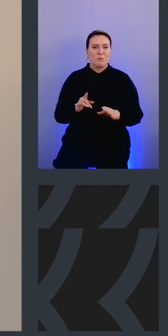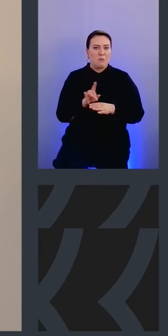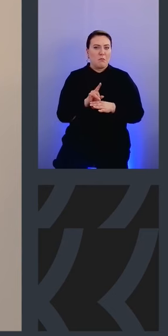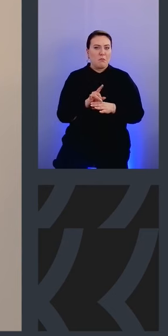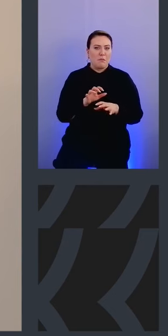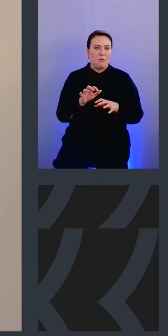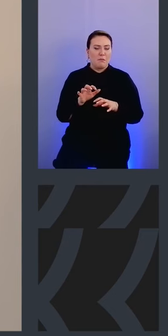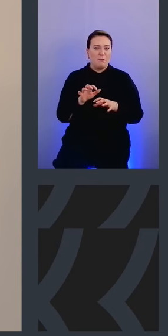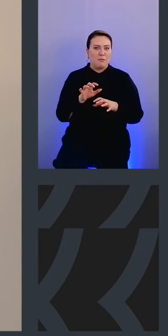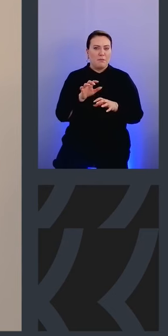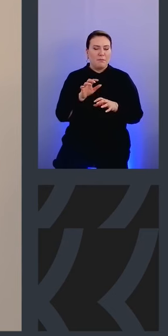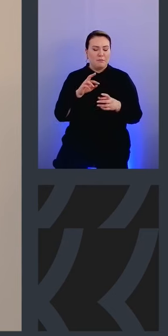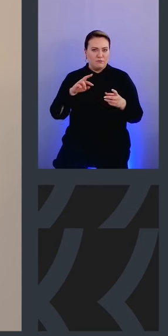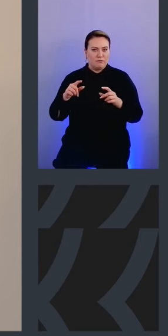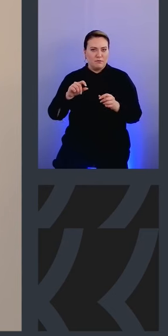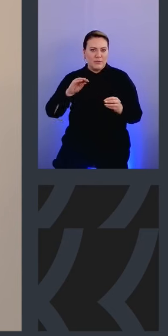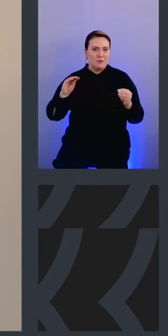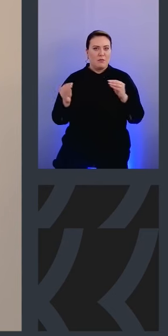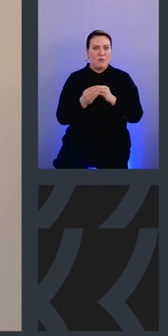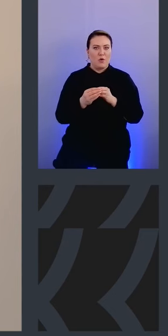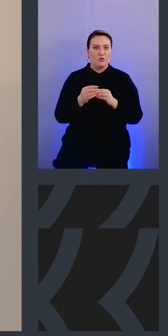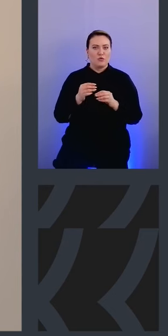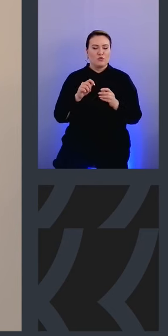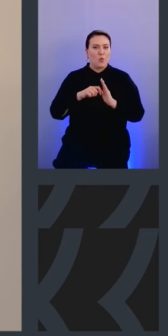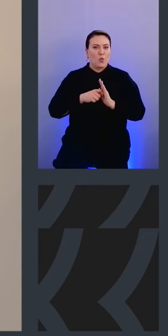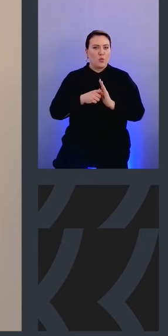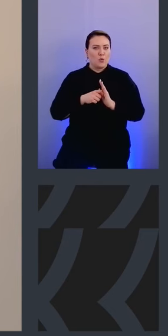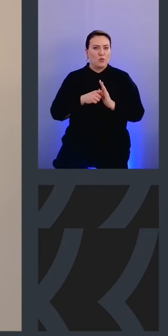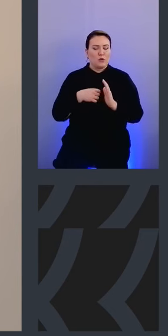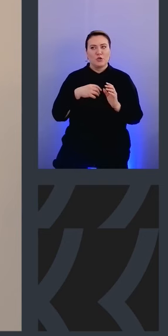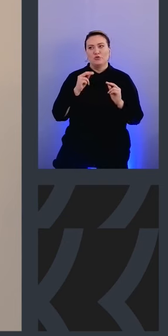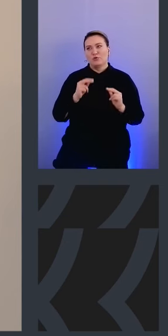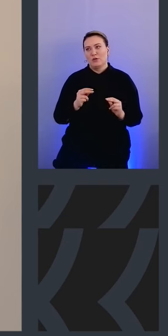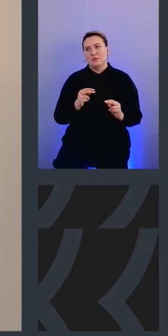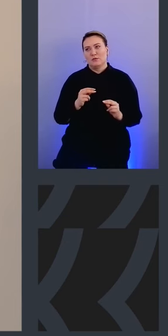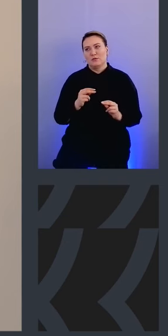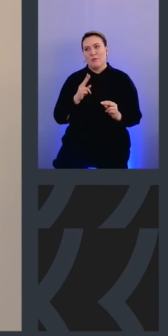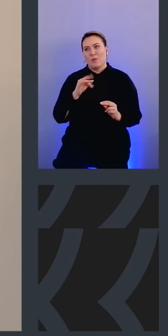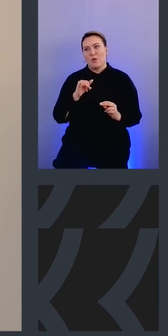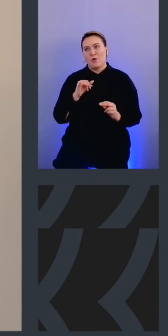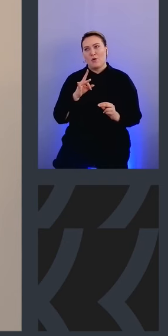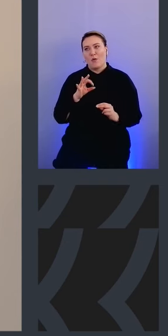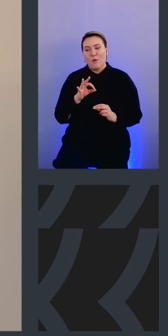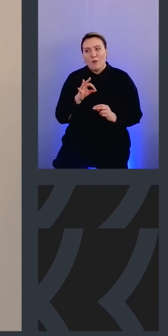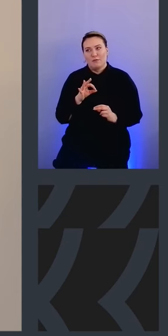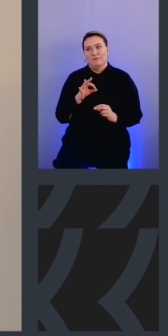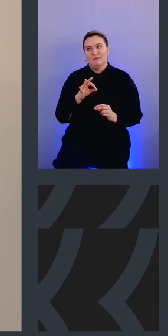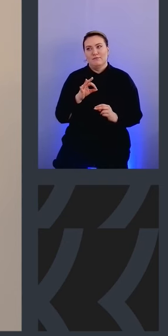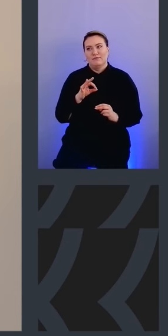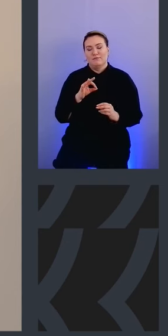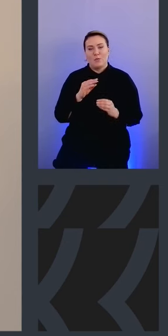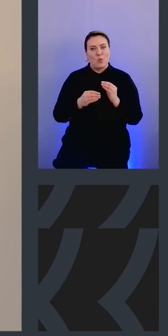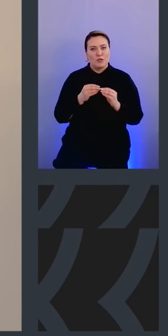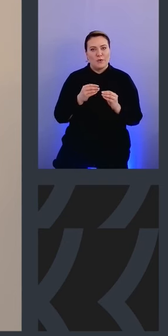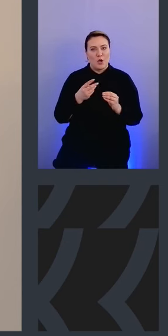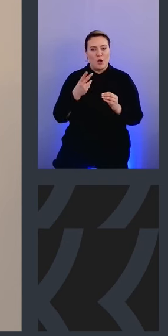ли, ключ. Я, если честно, сейчас про уязвимости рукопожатия не смогу вспомнить. По сути,